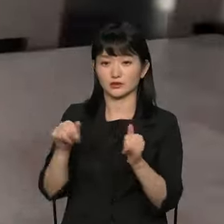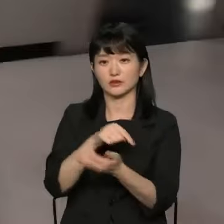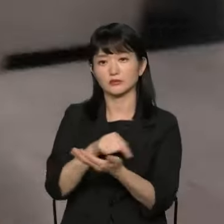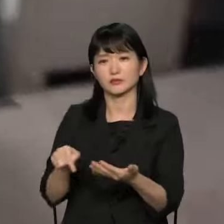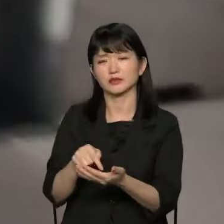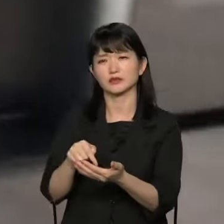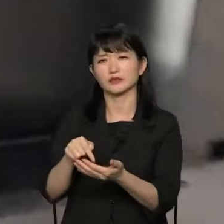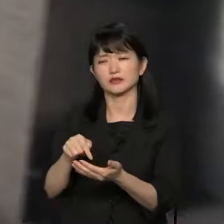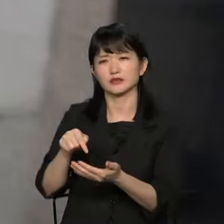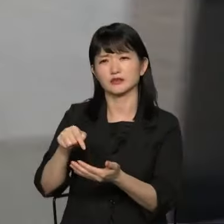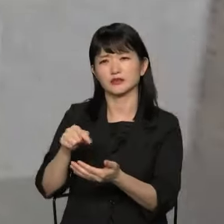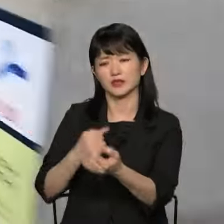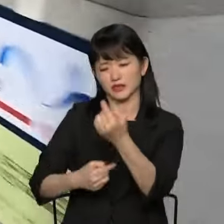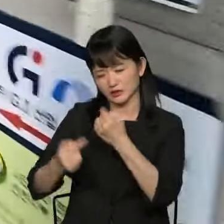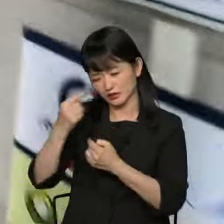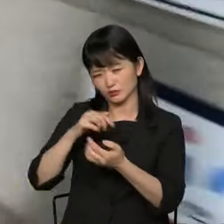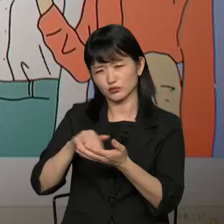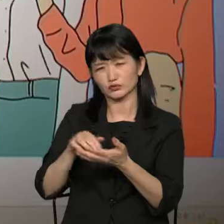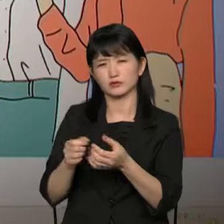제보는 잇따르는 상황.